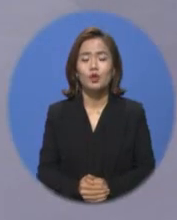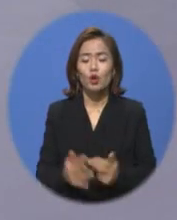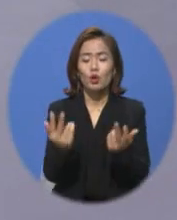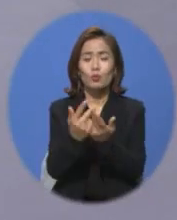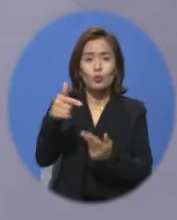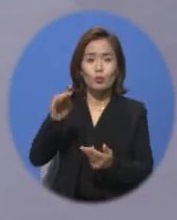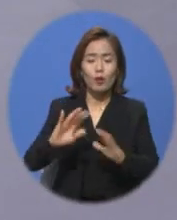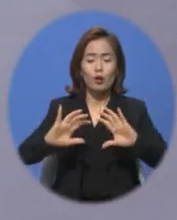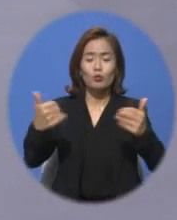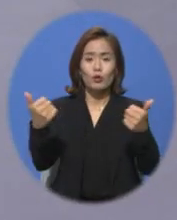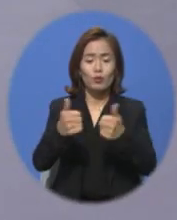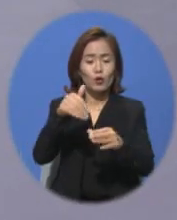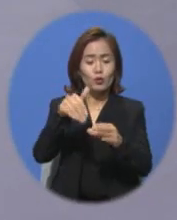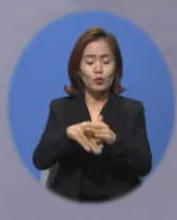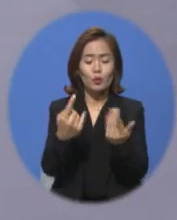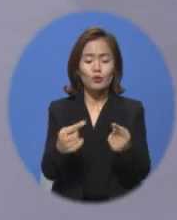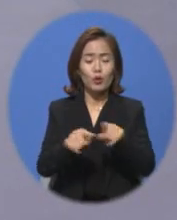저는